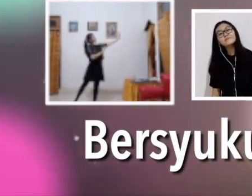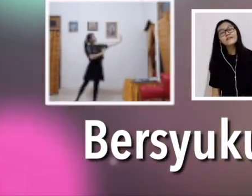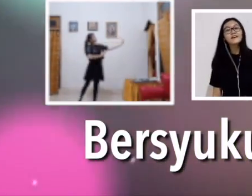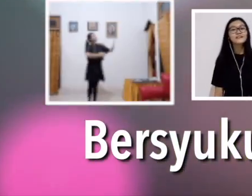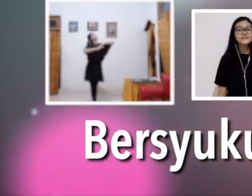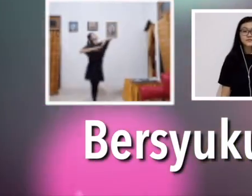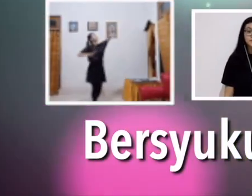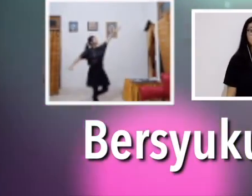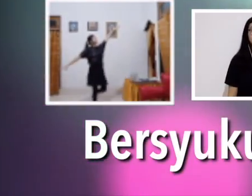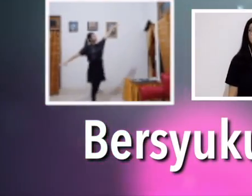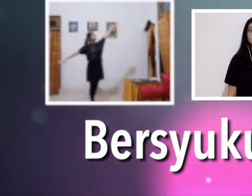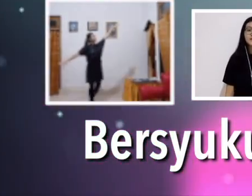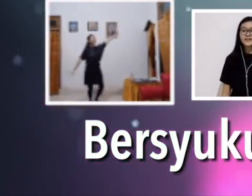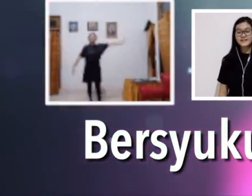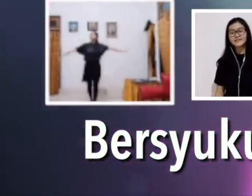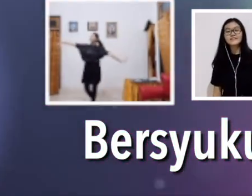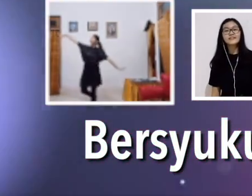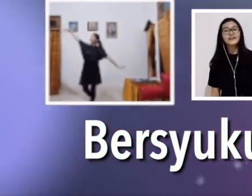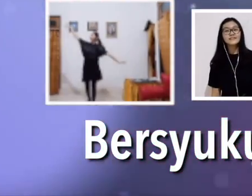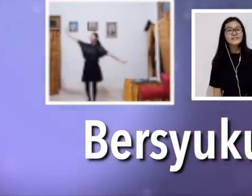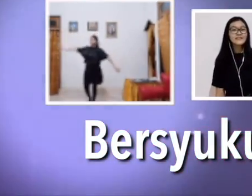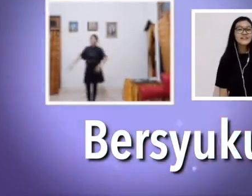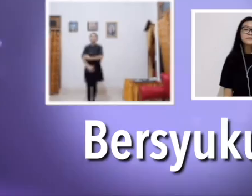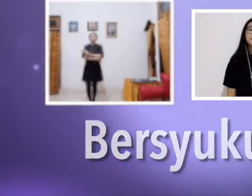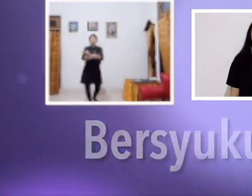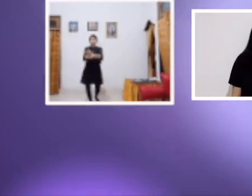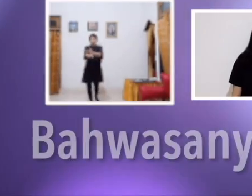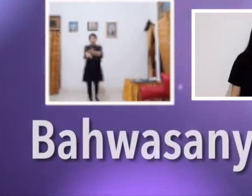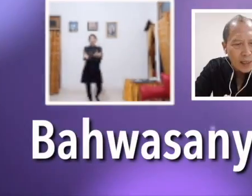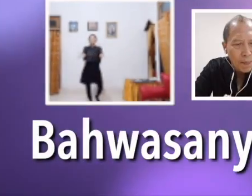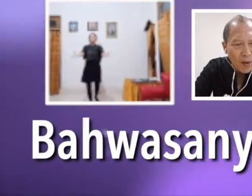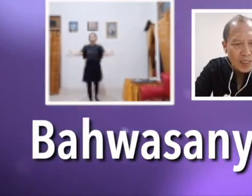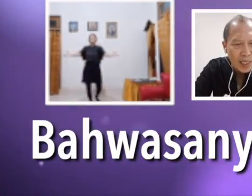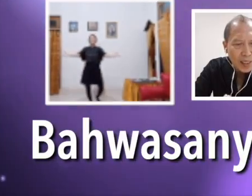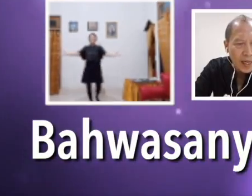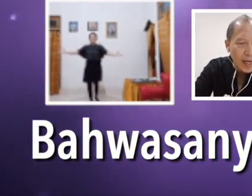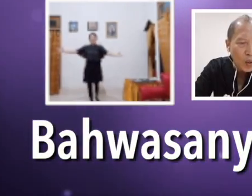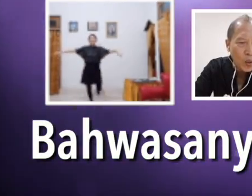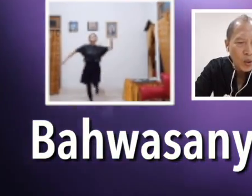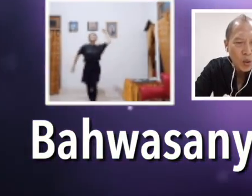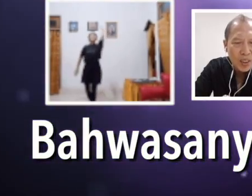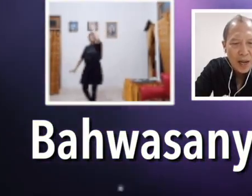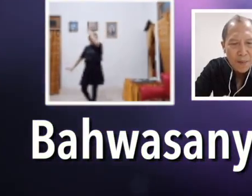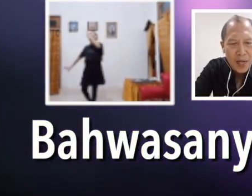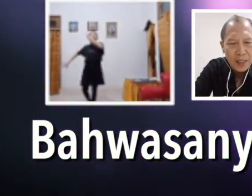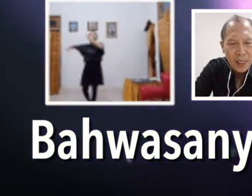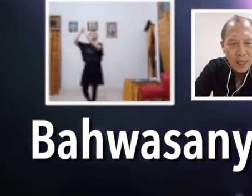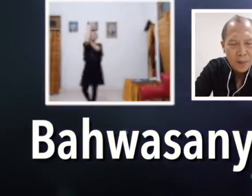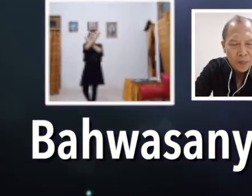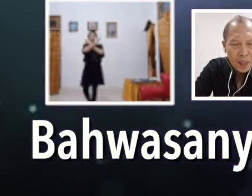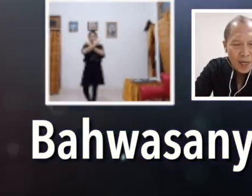Bersyukurlah pada Tuhan, karena Ia baik, bahwasannya untuk